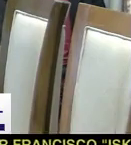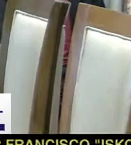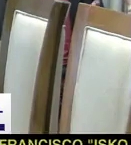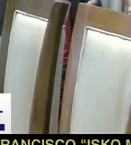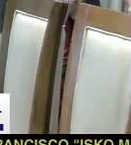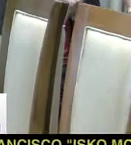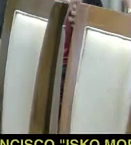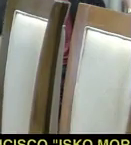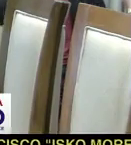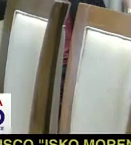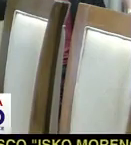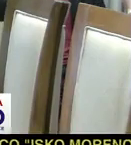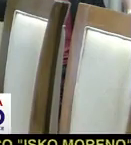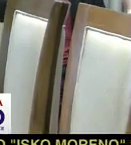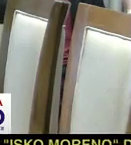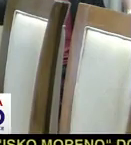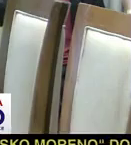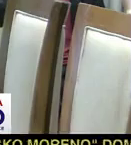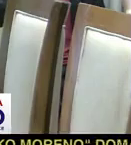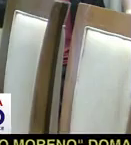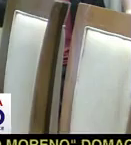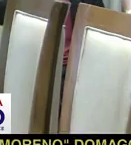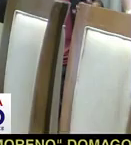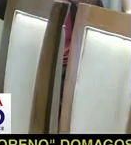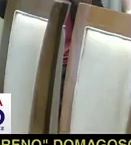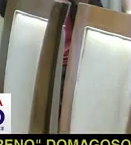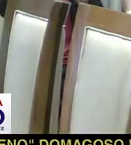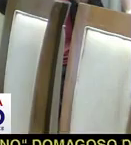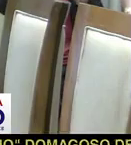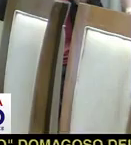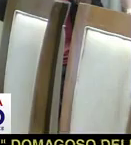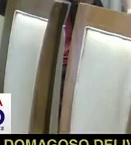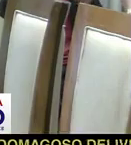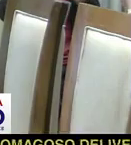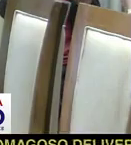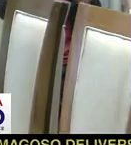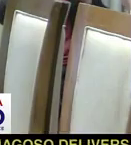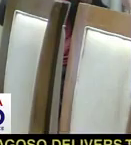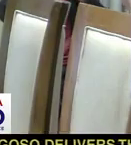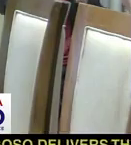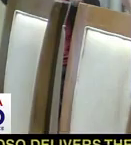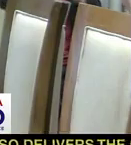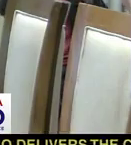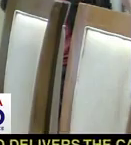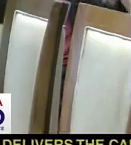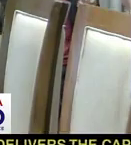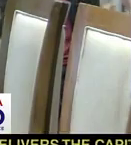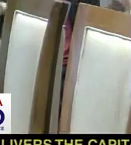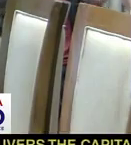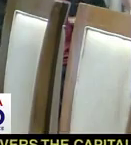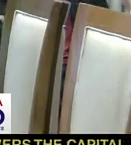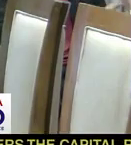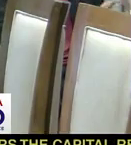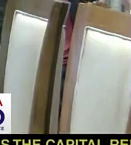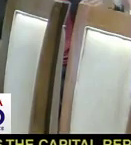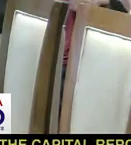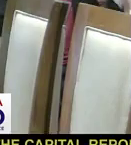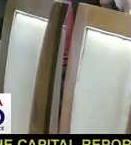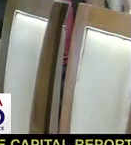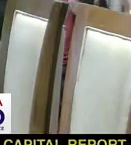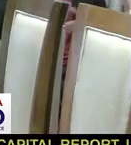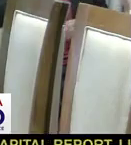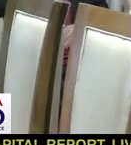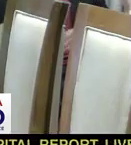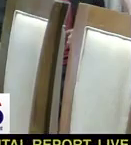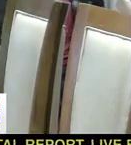yung mamaya. Kung hindi na kayo totosgas pa sa, ano, sa malalayong lugar, dito na kayo, mga batang Maynila,